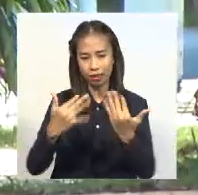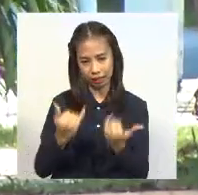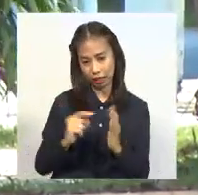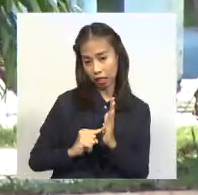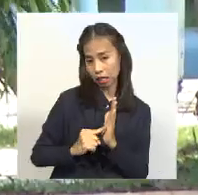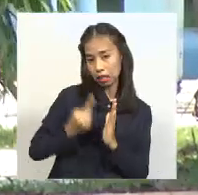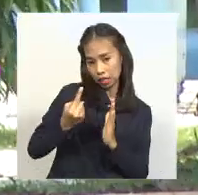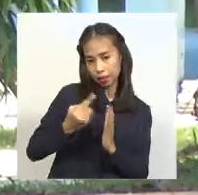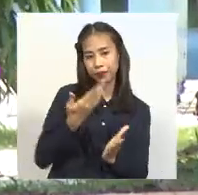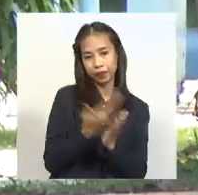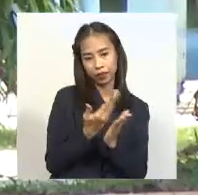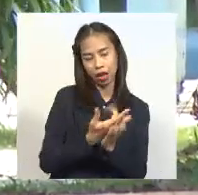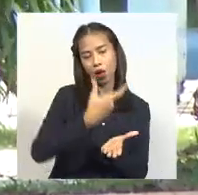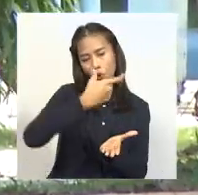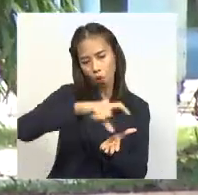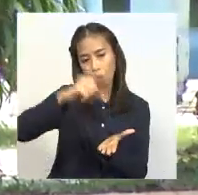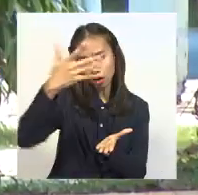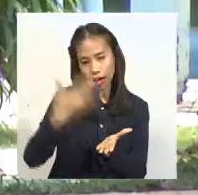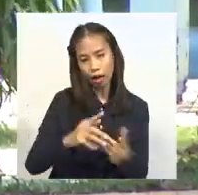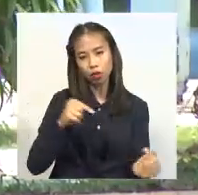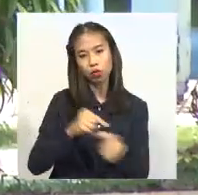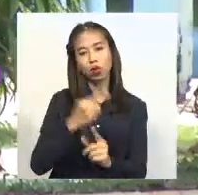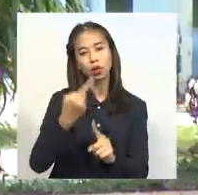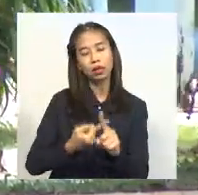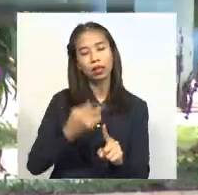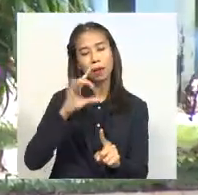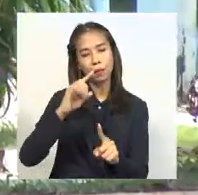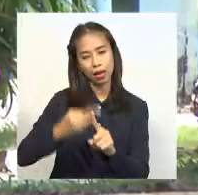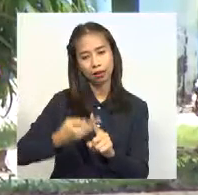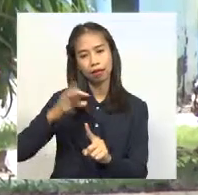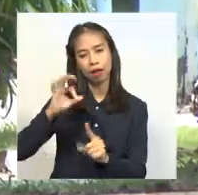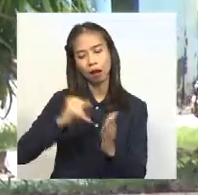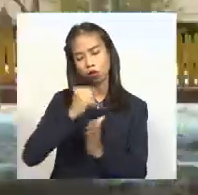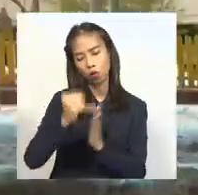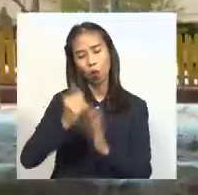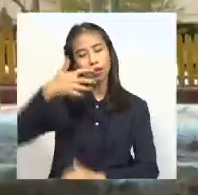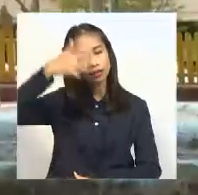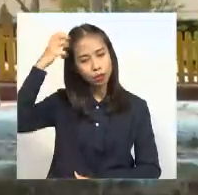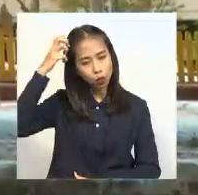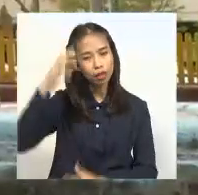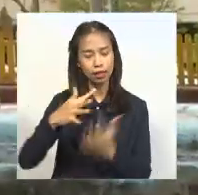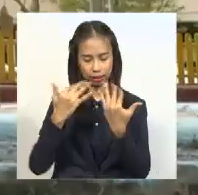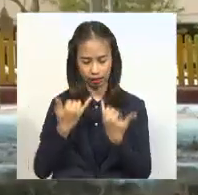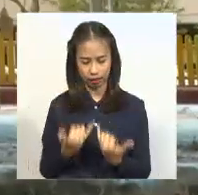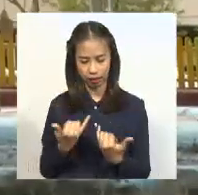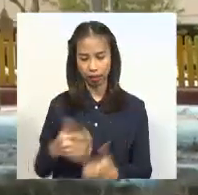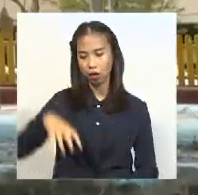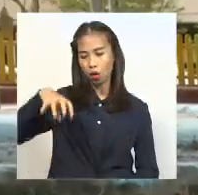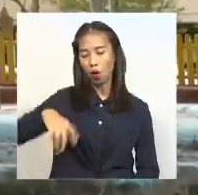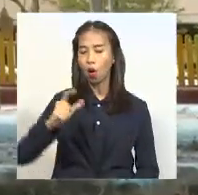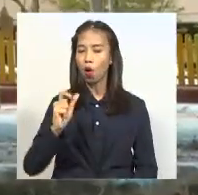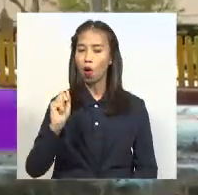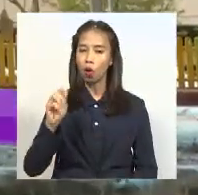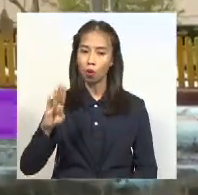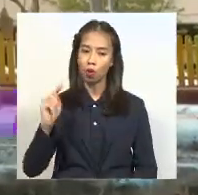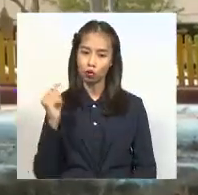ให้กับผู้มีสิทธิ์โดยตรงไปแล้วในจังหวัดสิงห์บุรีเมื่อเดือนสิงหาคมและกันยายนที่ผ่านมาขณะนี้องค์กรปกครองส่วนท้องถิ่นกำลังพัฒ